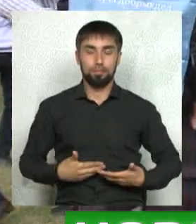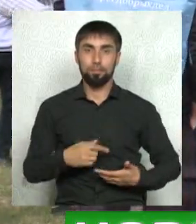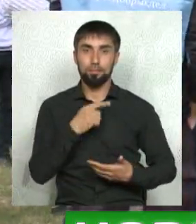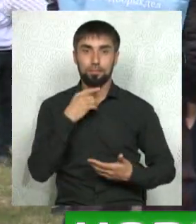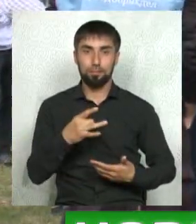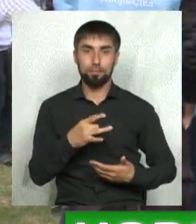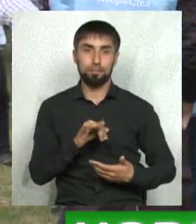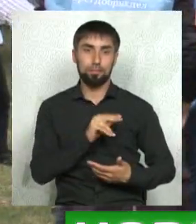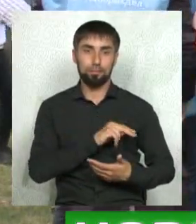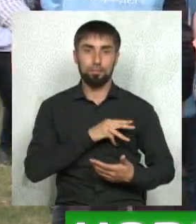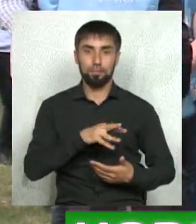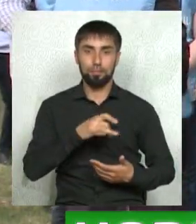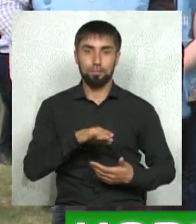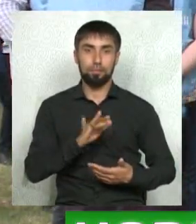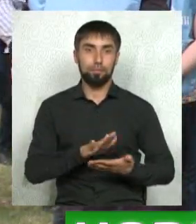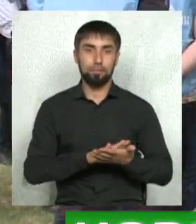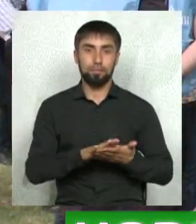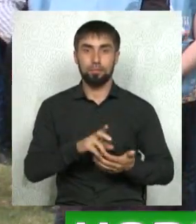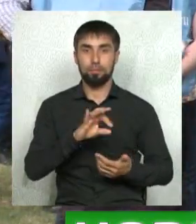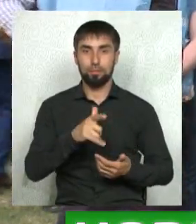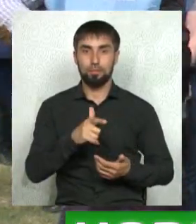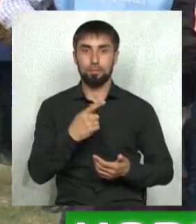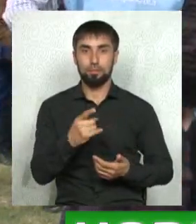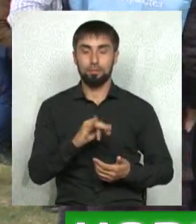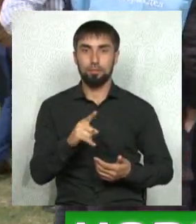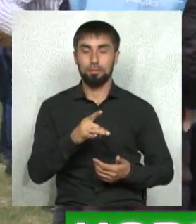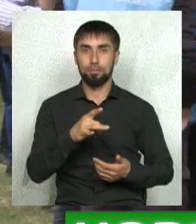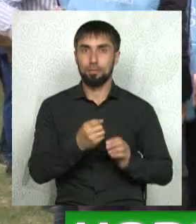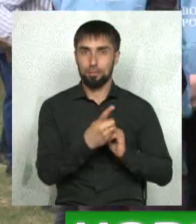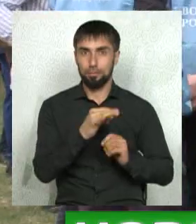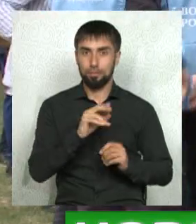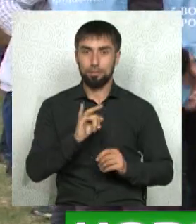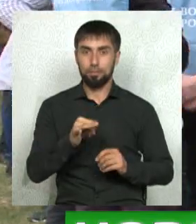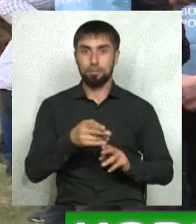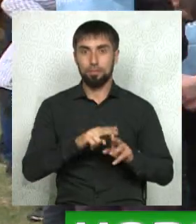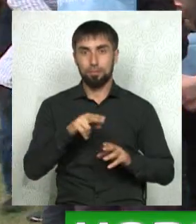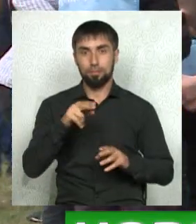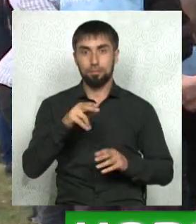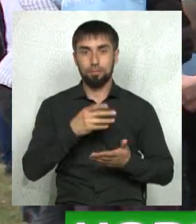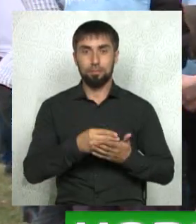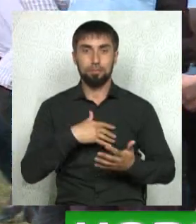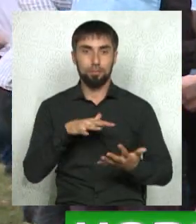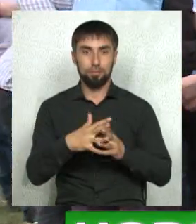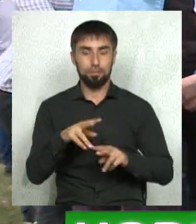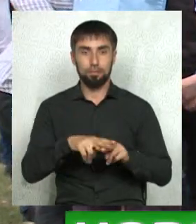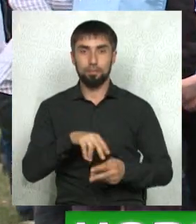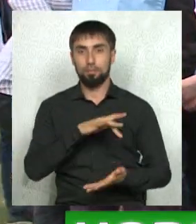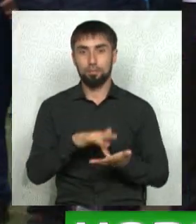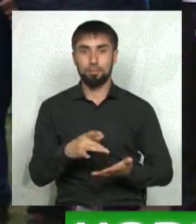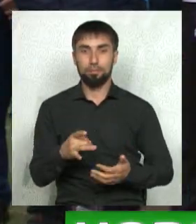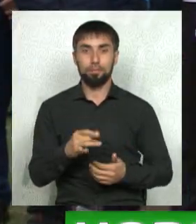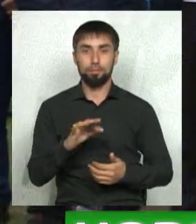республики, сотрудниками муниципалитета будет очищена берега 11 рек, в том числе и муниципальные территории наших сельских поселений, городов и